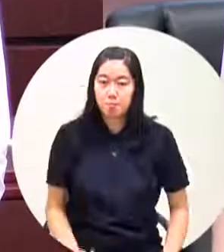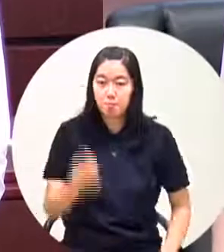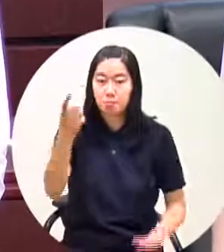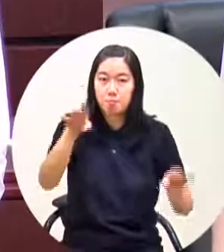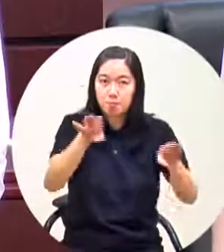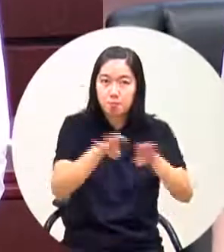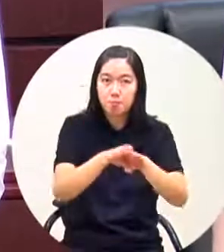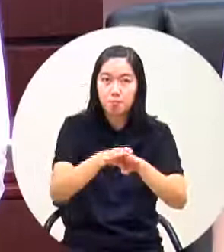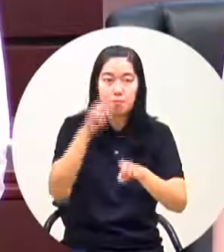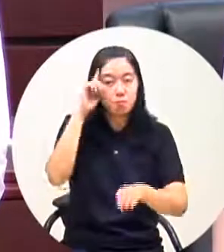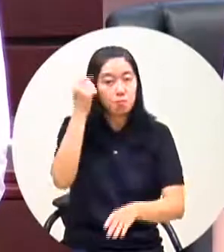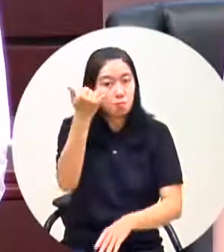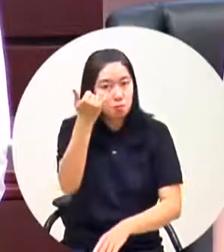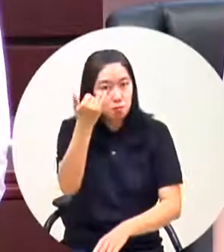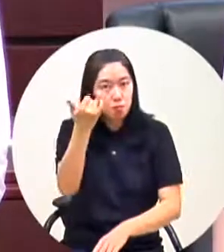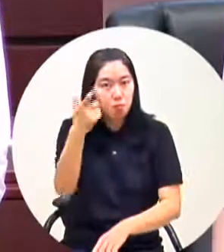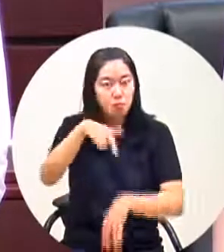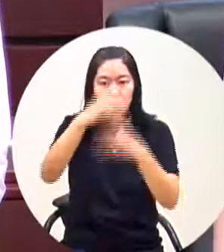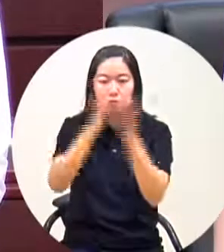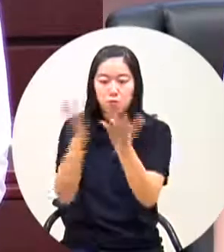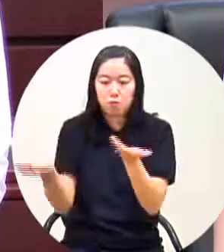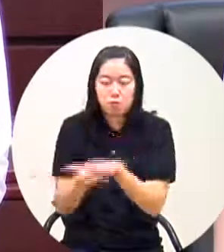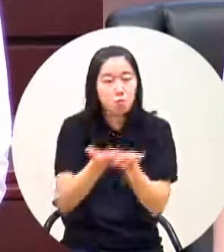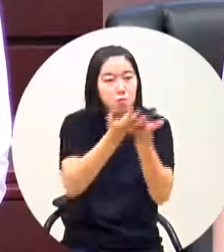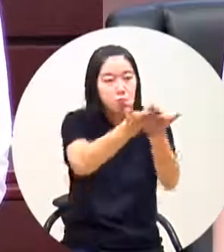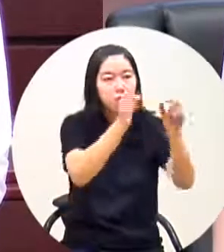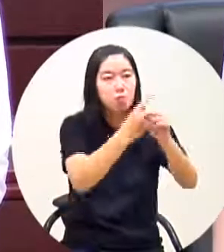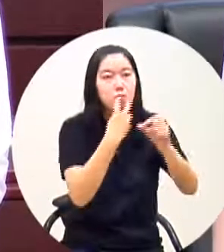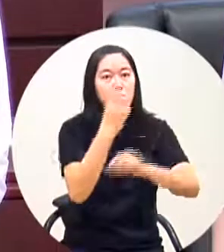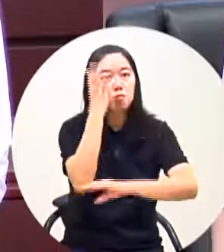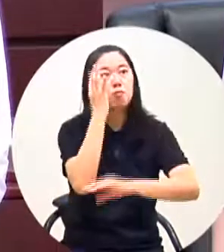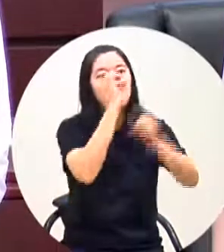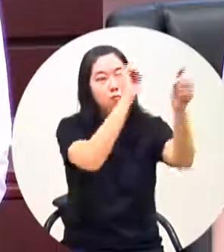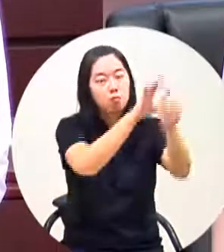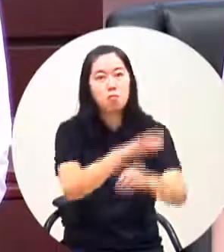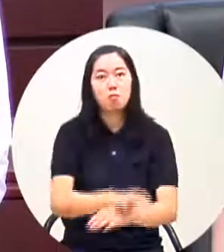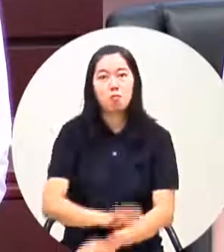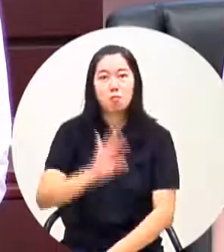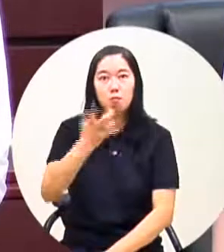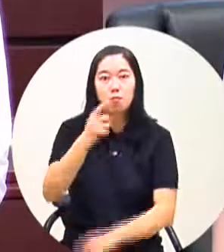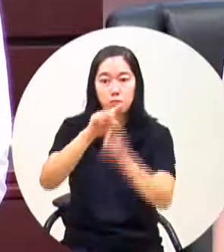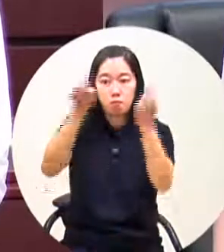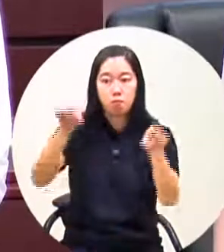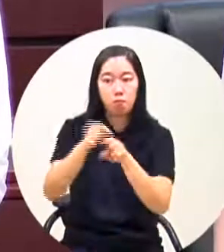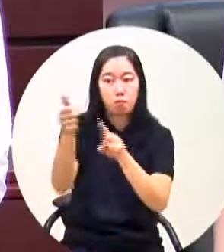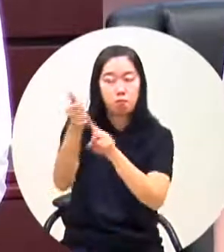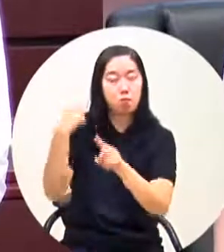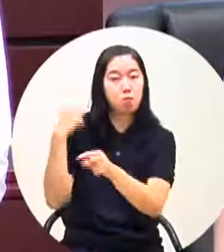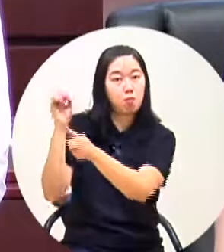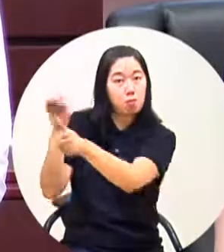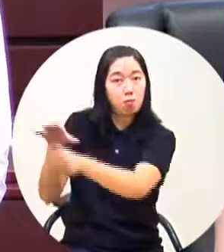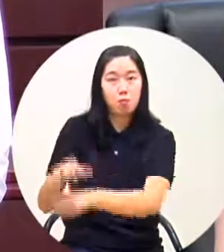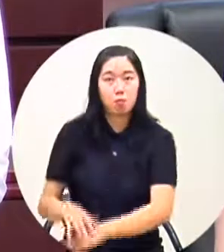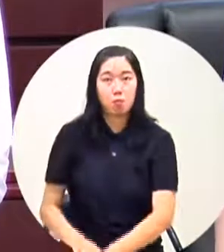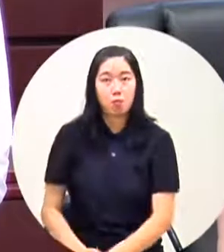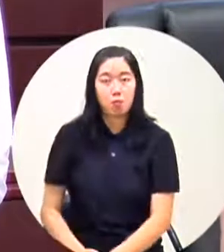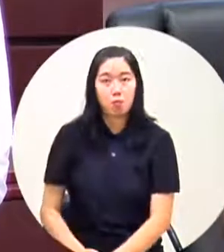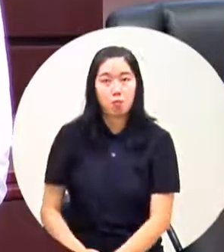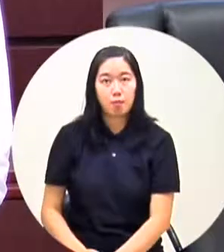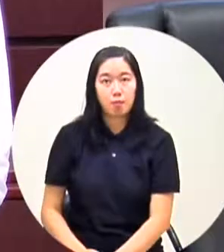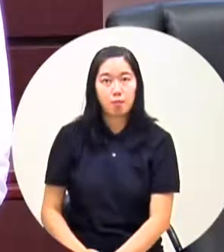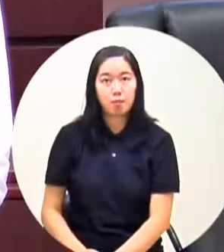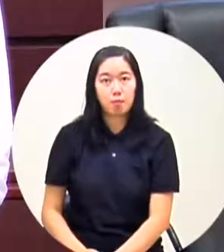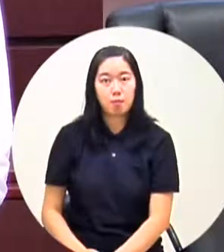持平的反映给中央。但是刚刚我听到你给张文瑞议员的答案，就是说劳工